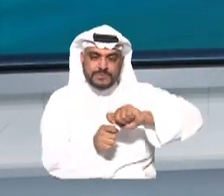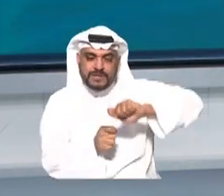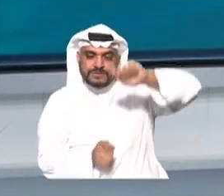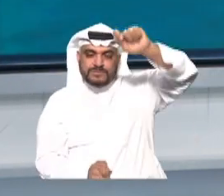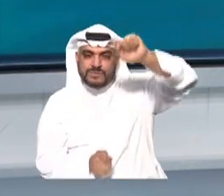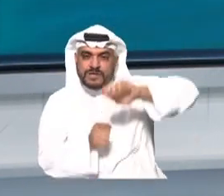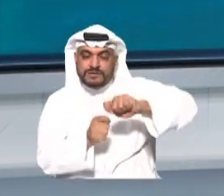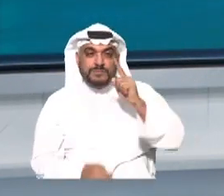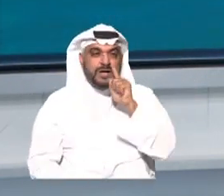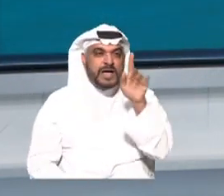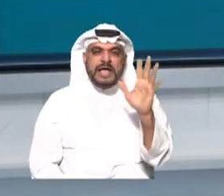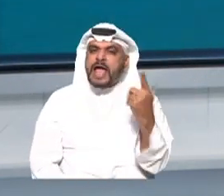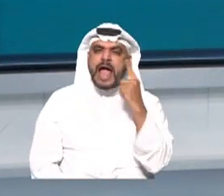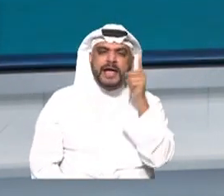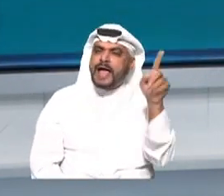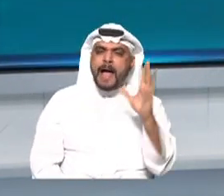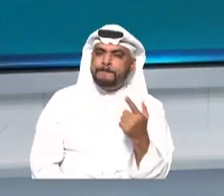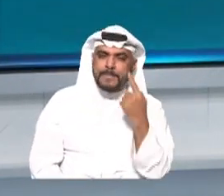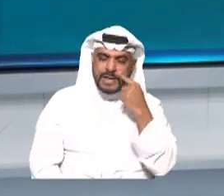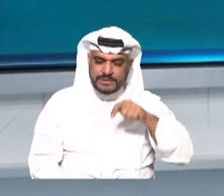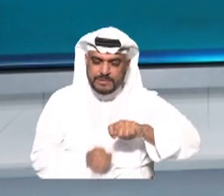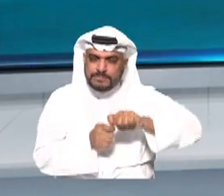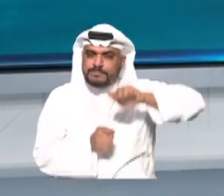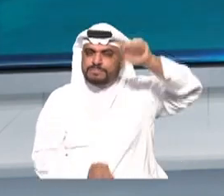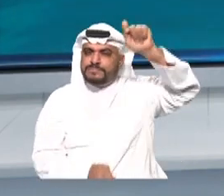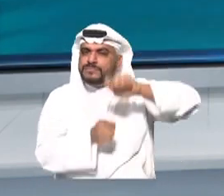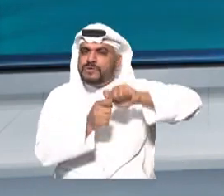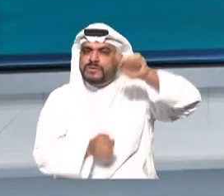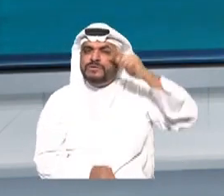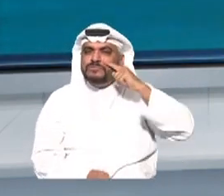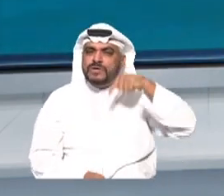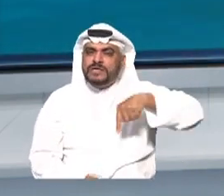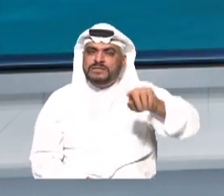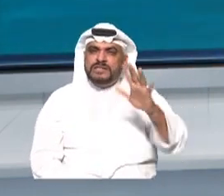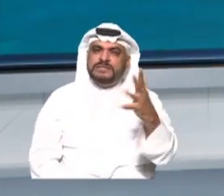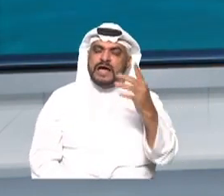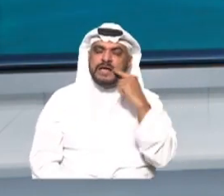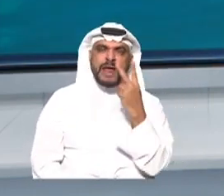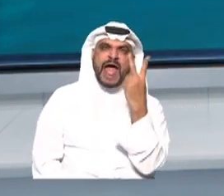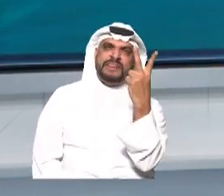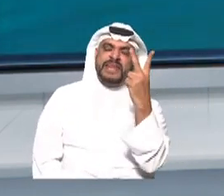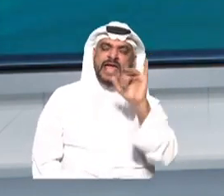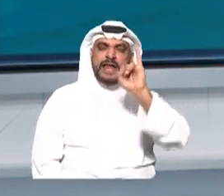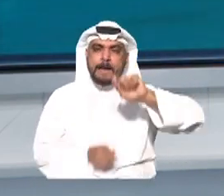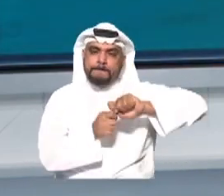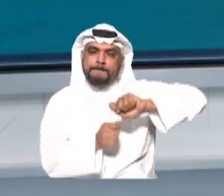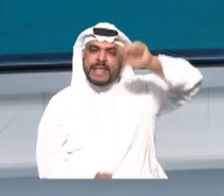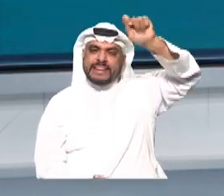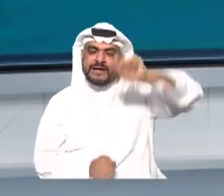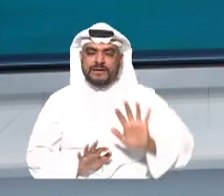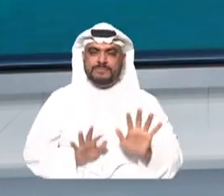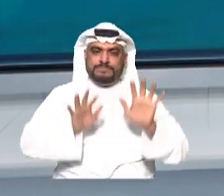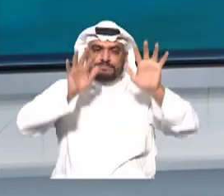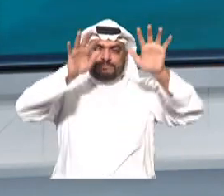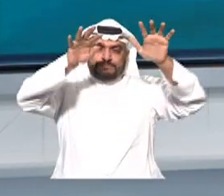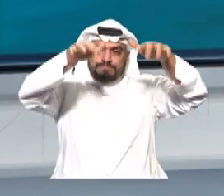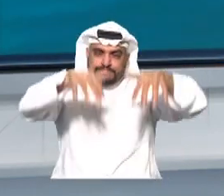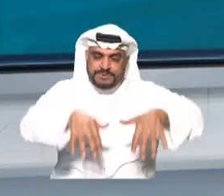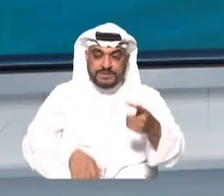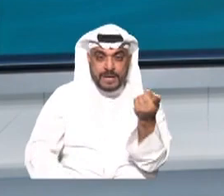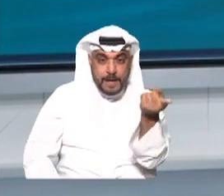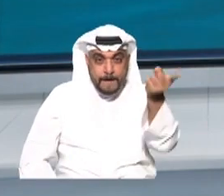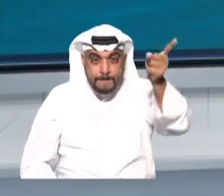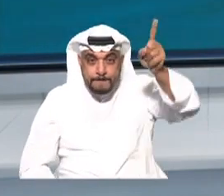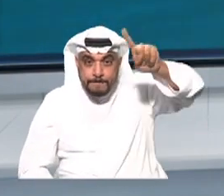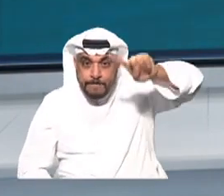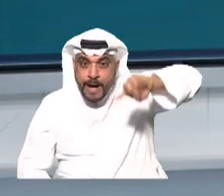الأجواء تدريجيا، وراح يقل ارتفاع الموج تدريجيا، قد يصل في مساء يوم الغد ما بين 1 إلى 5 أقدام، وباكر ثاني